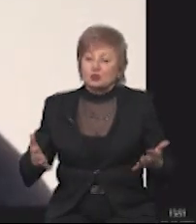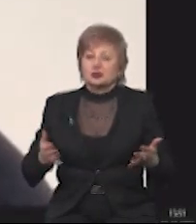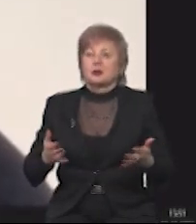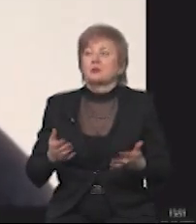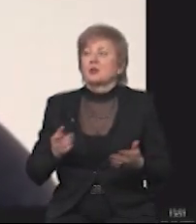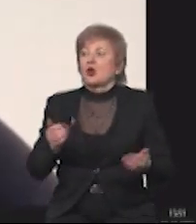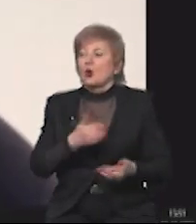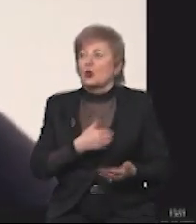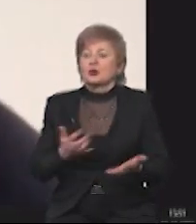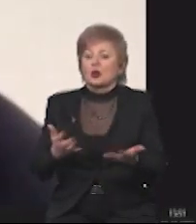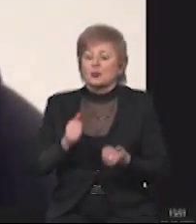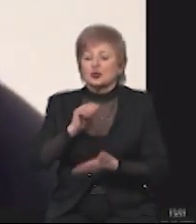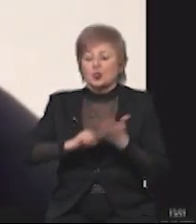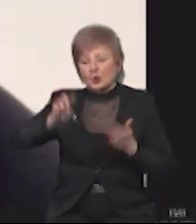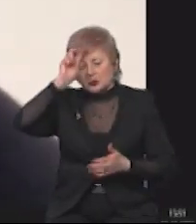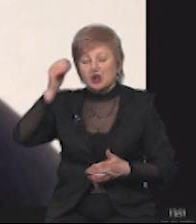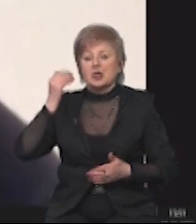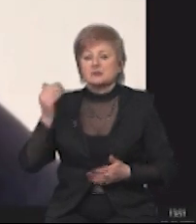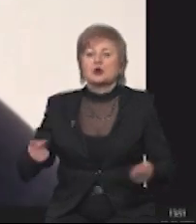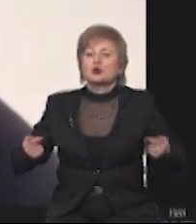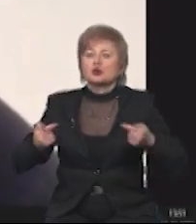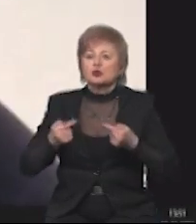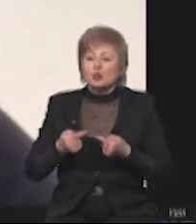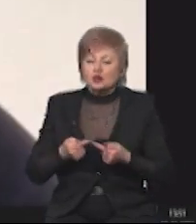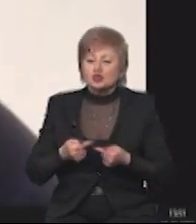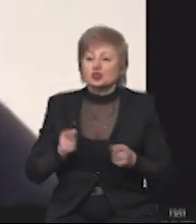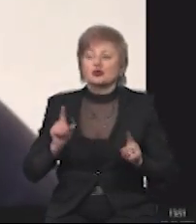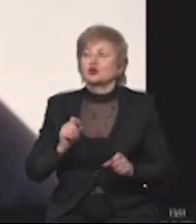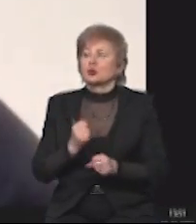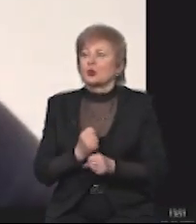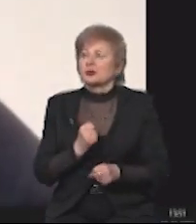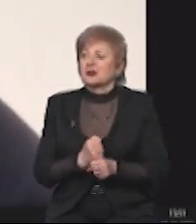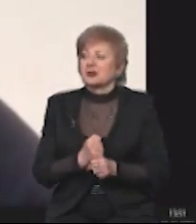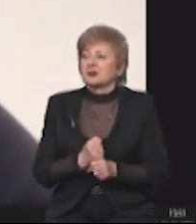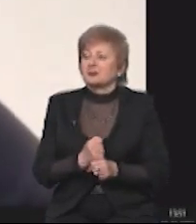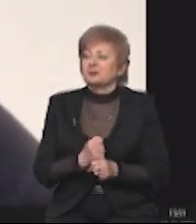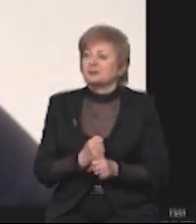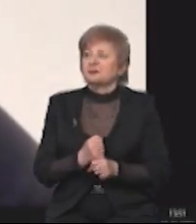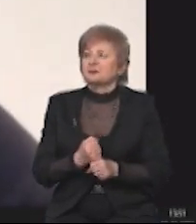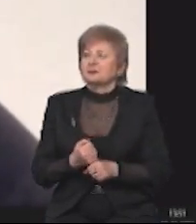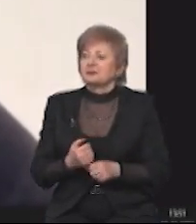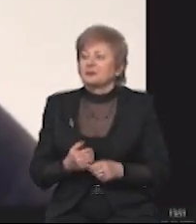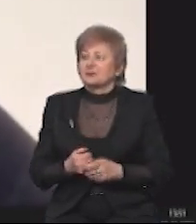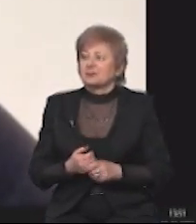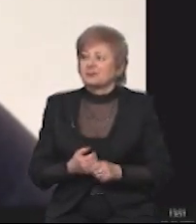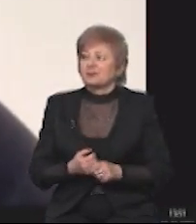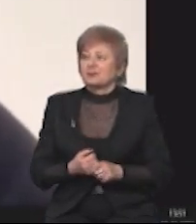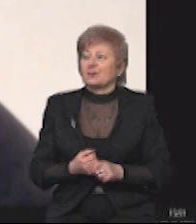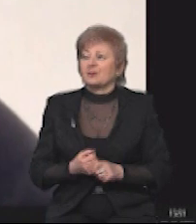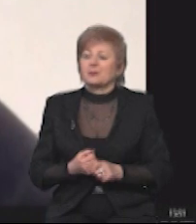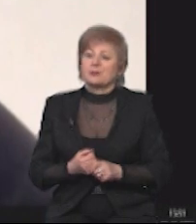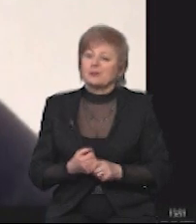Хотелось бы получить от государства конкретный алгоритм, только не за бюрократизированный,